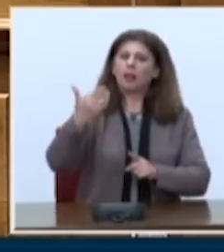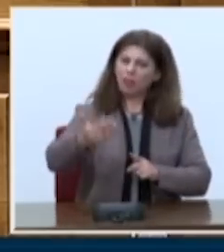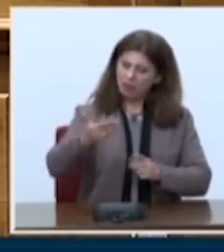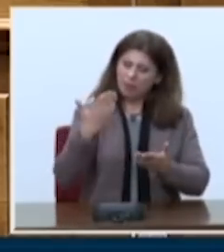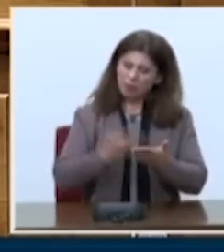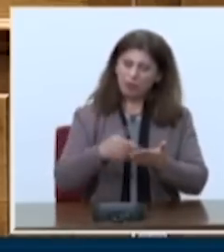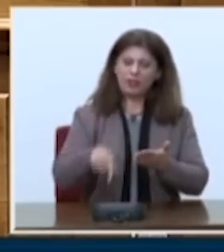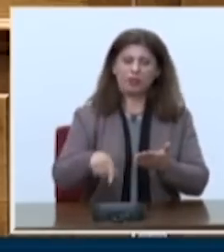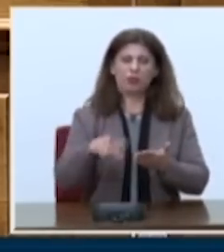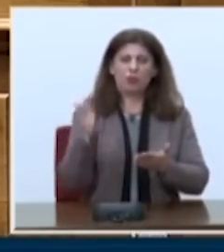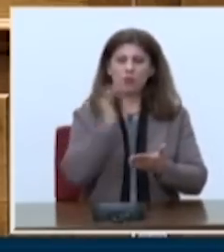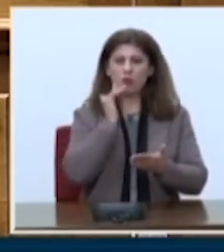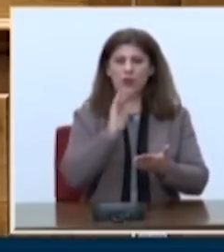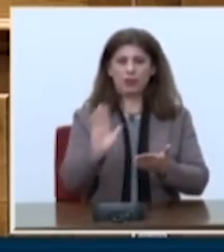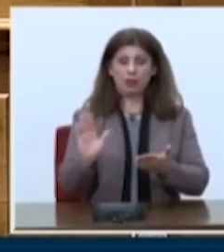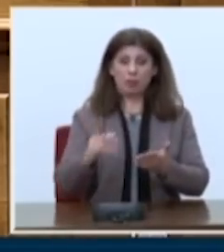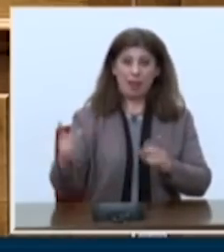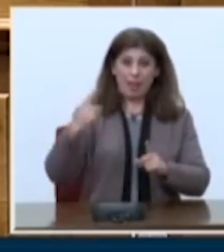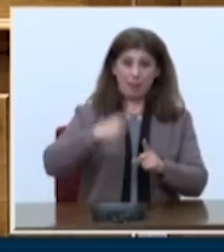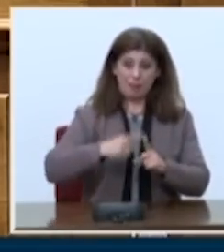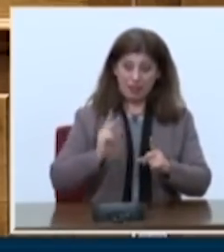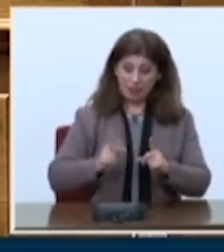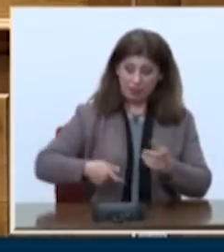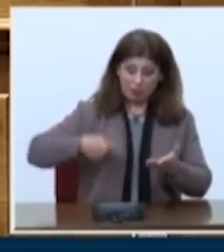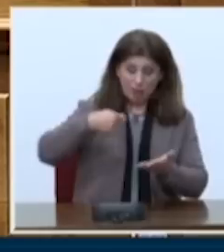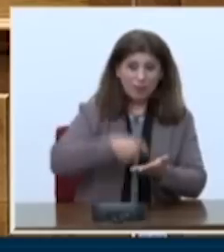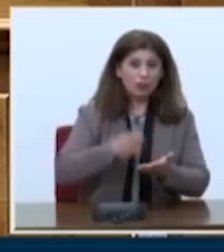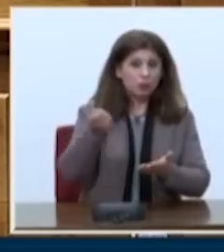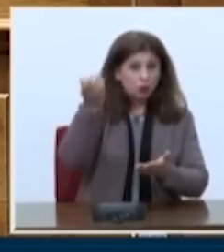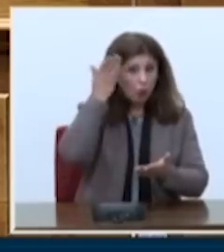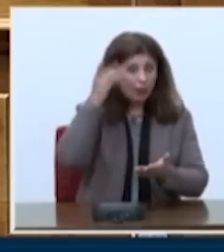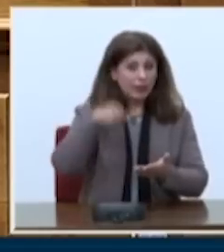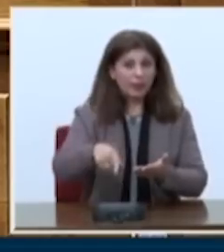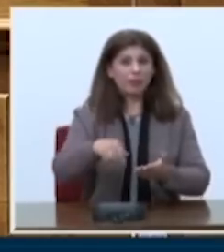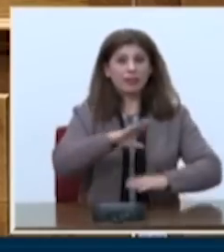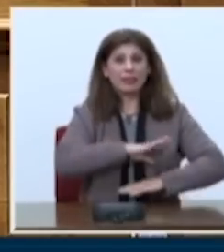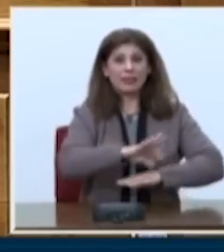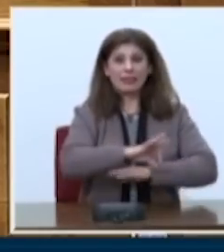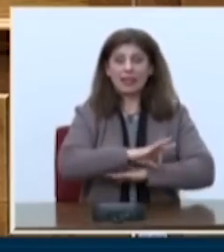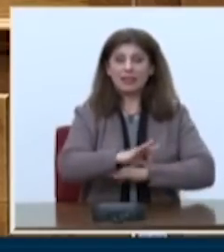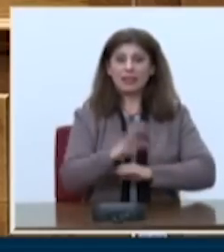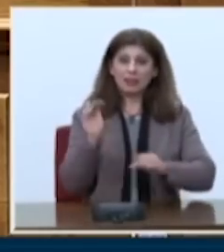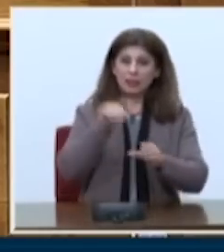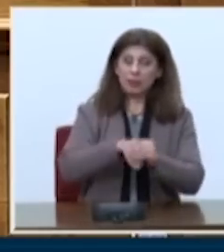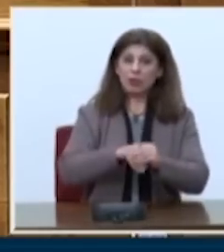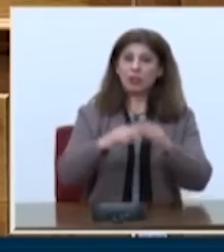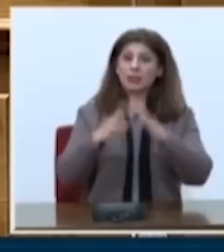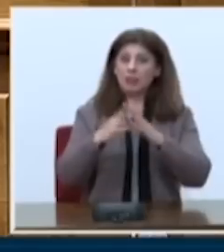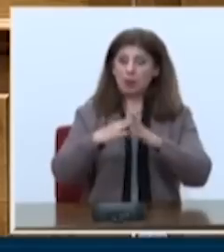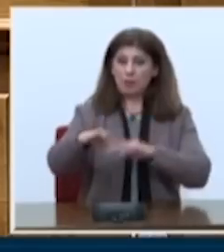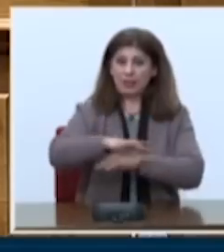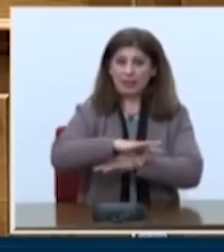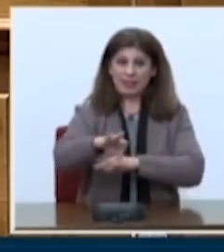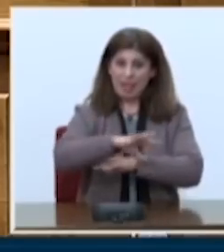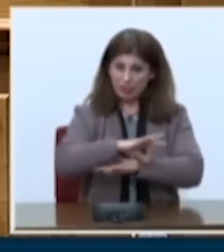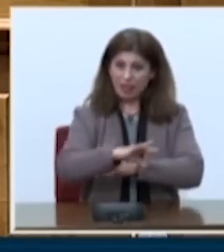πολύ σύντομα. Και επιπλέον κινδυνεύει να πληρώσει ακόμα πιο ακριβά τη στρατηγική της εμπλοκής στα πολεμικά σχέδια, τις